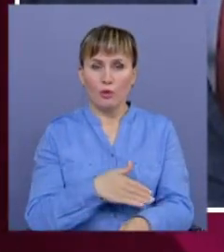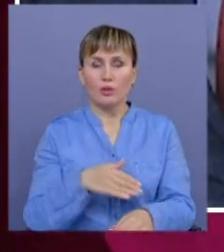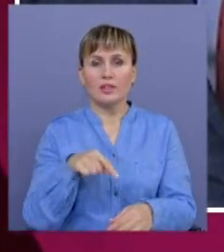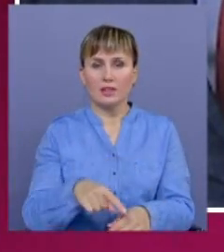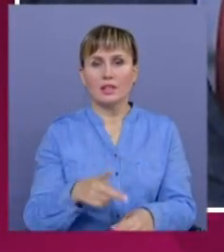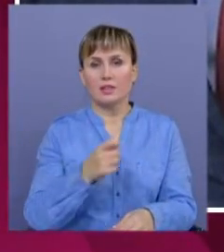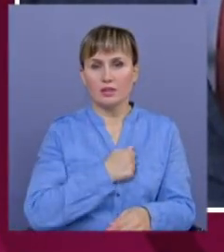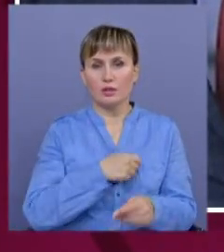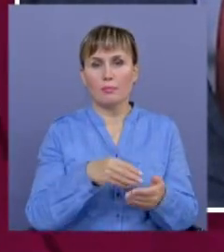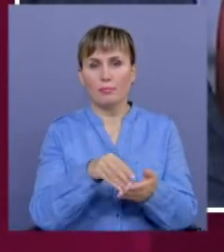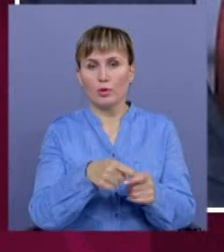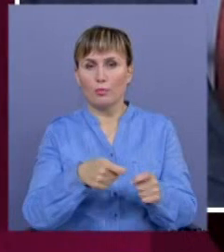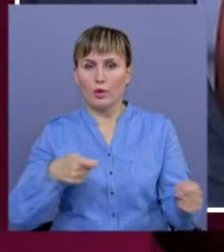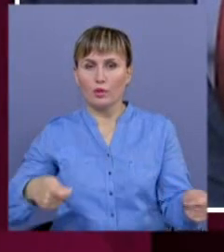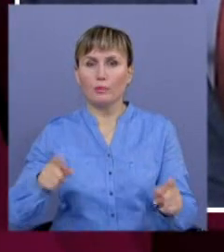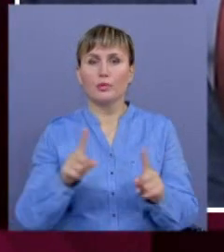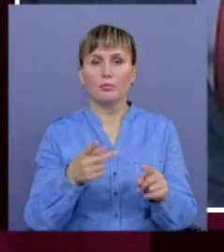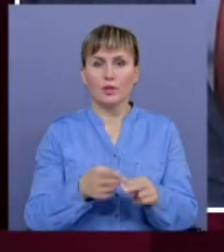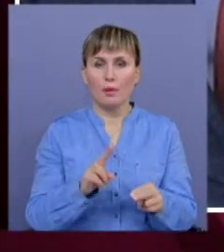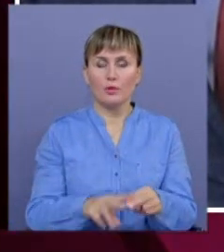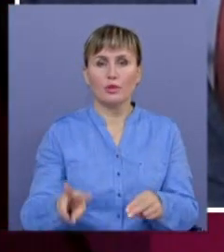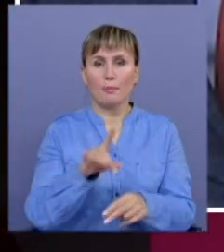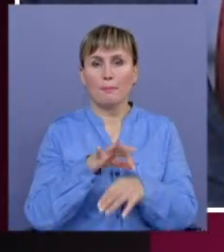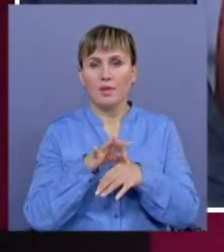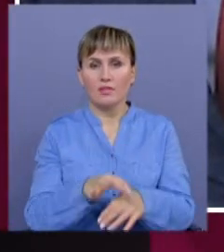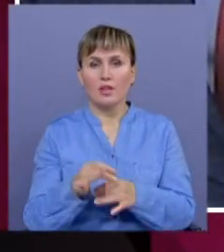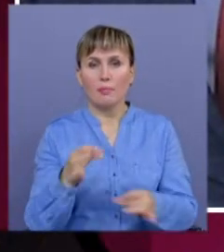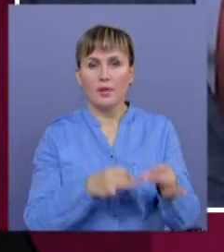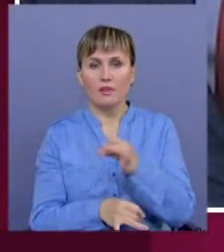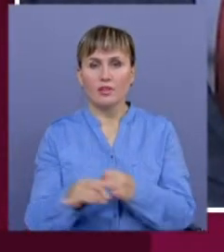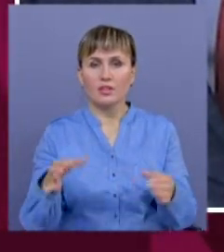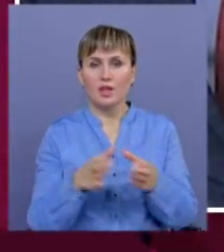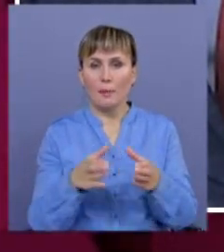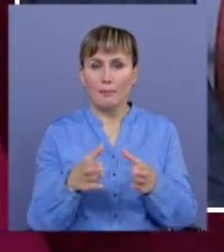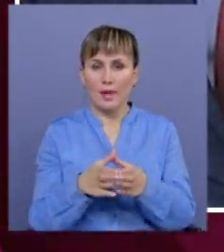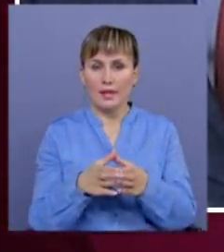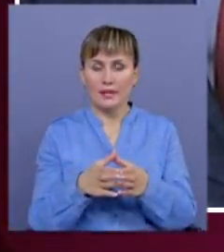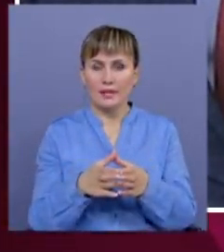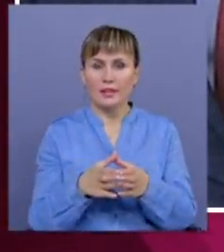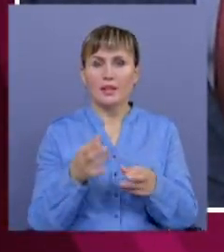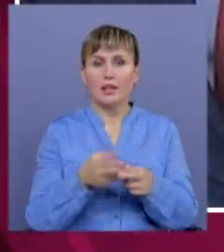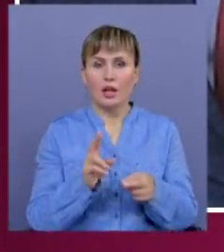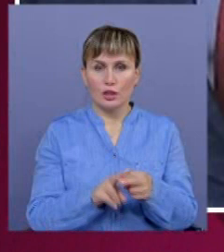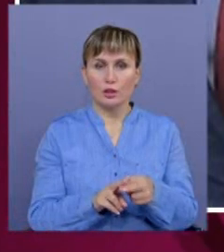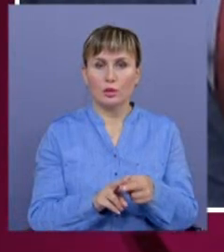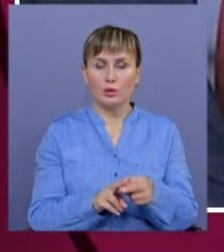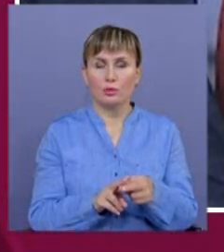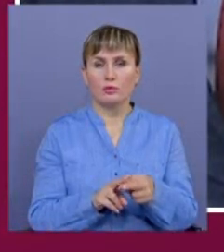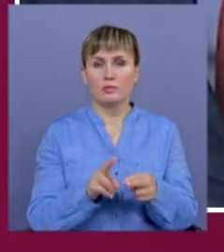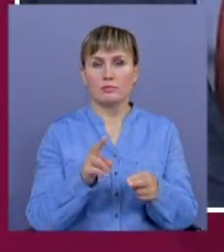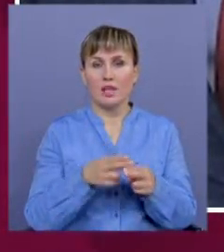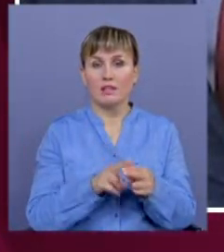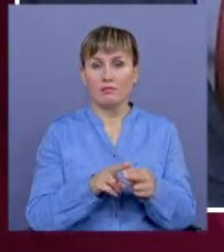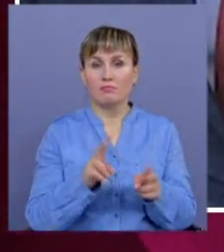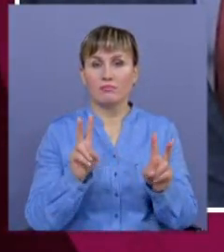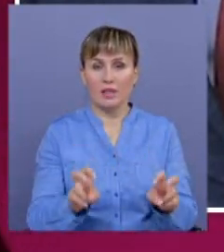здесь закупка затянулась. Почему? Потому что мы проводили переговоры с компанией GlaxoSmithKline, которая является владельцем данного